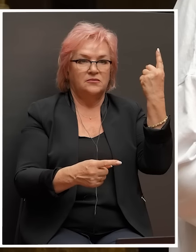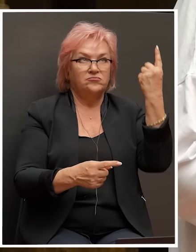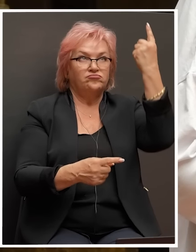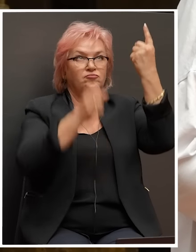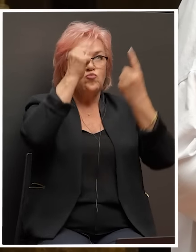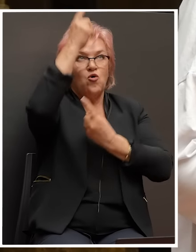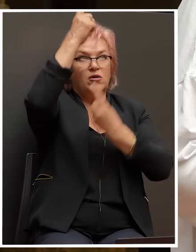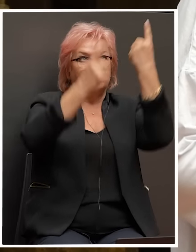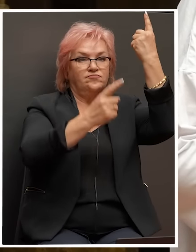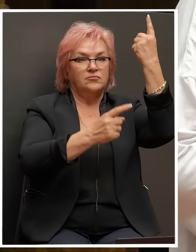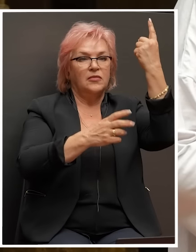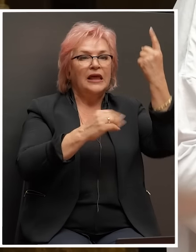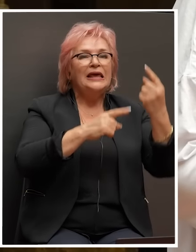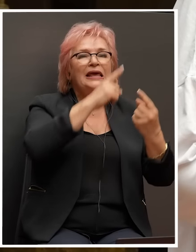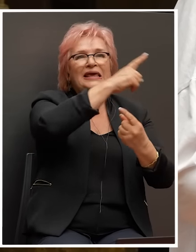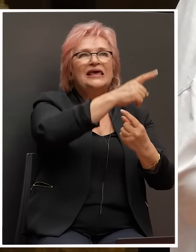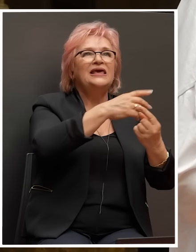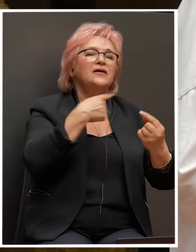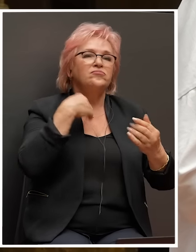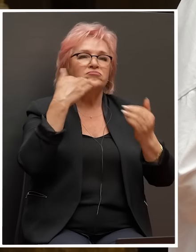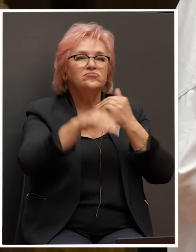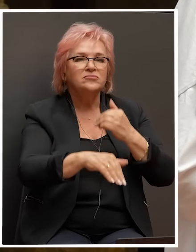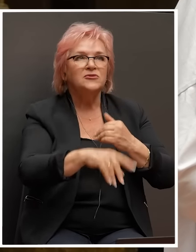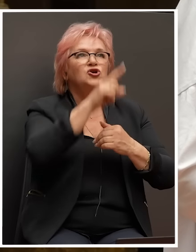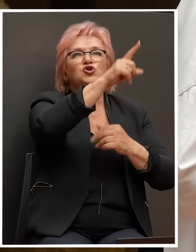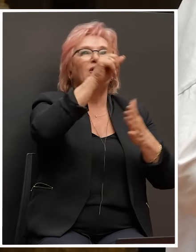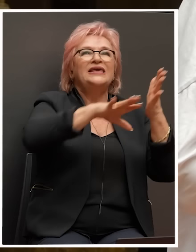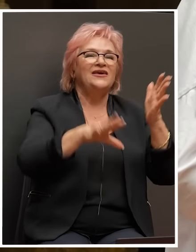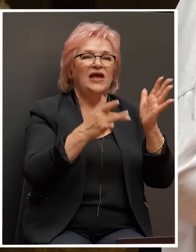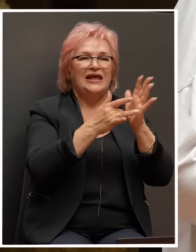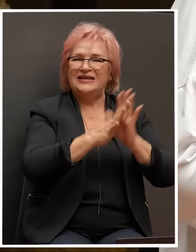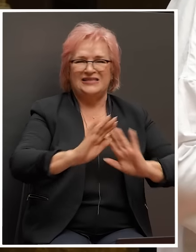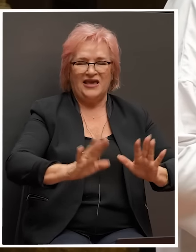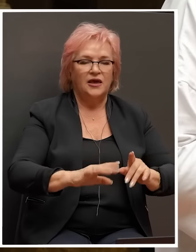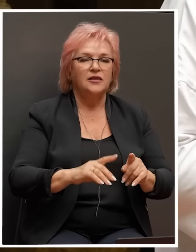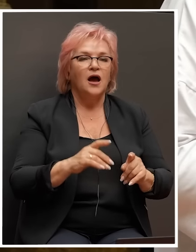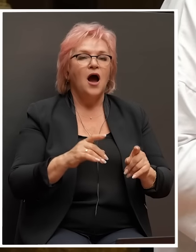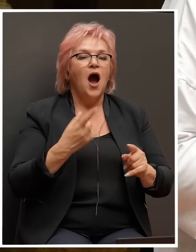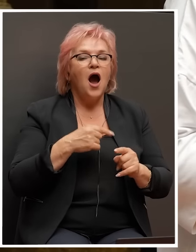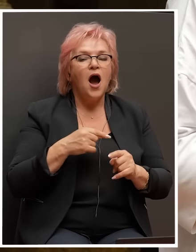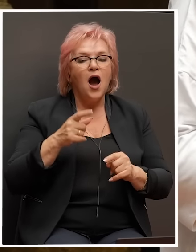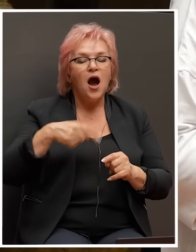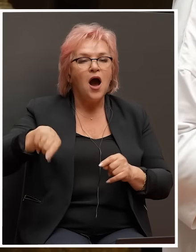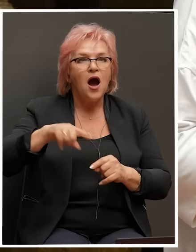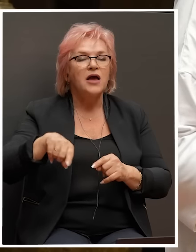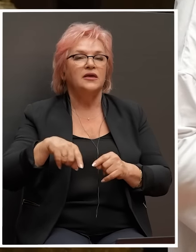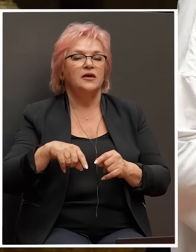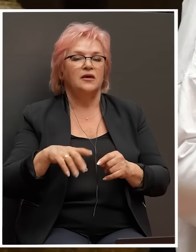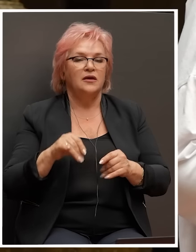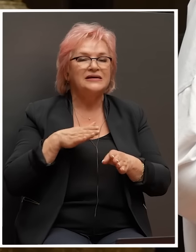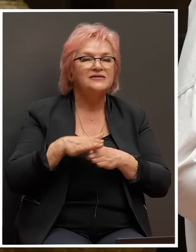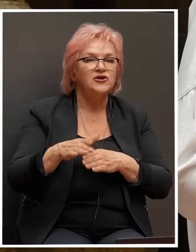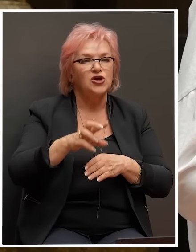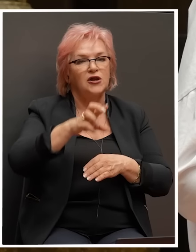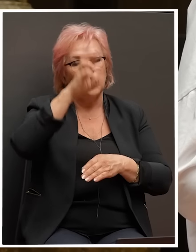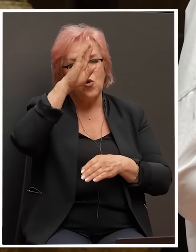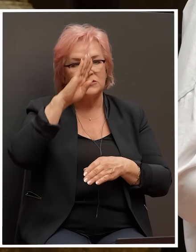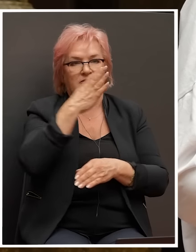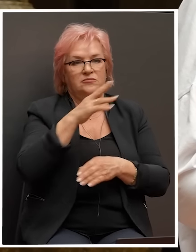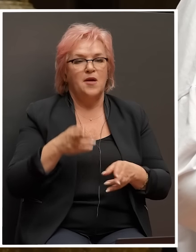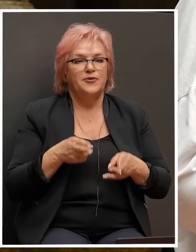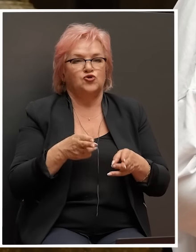И казнили их не за то, что они верили в Христа, а за то, что они отрицали, ну, совершали государственную измену,